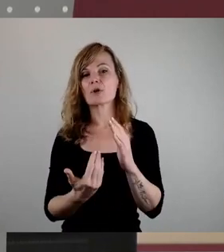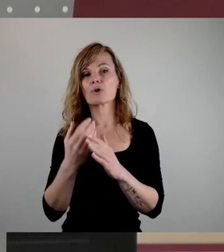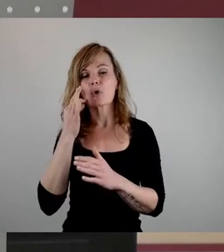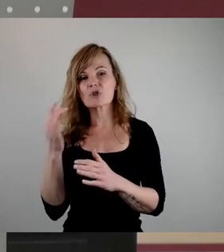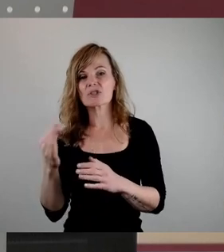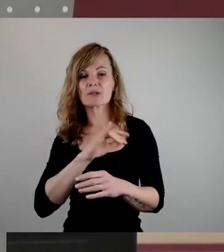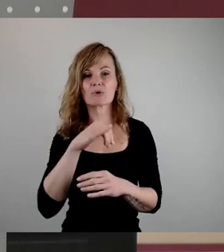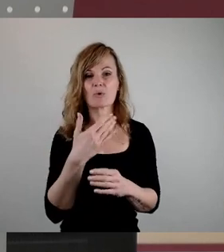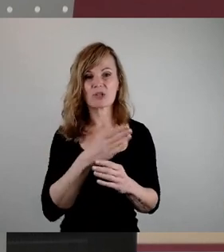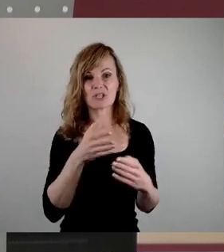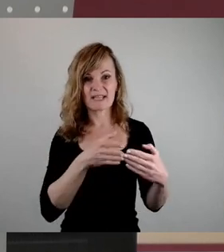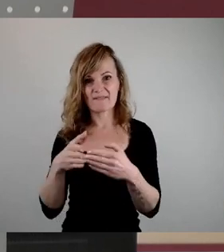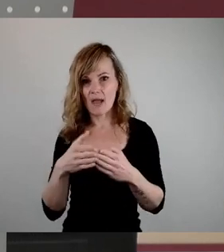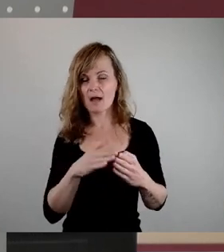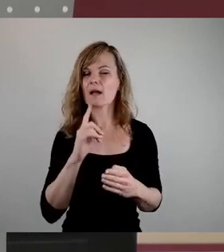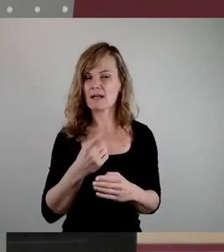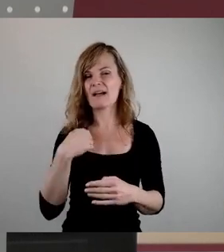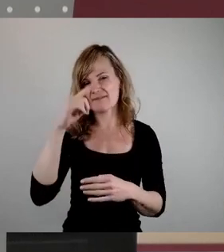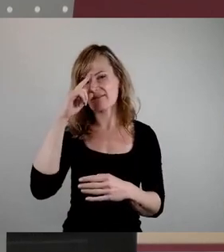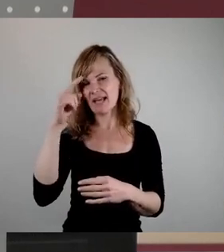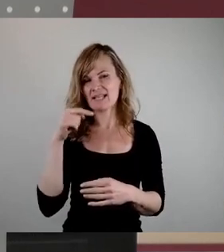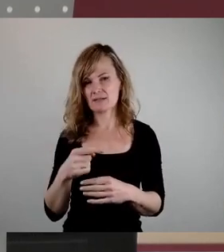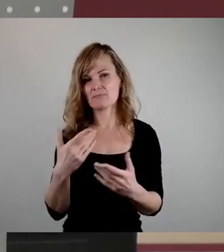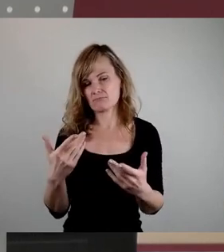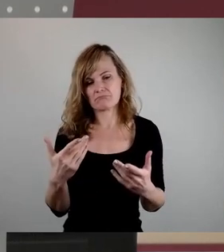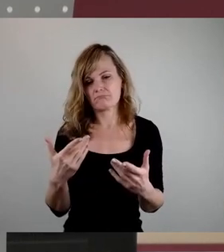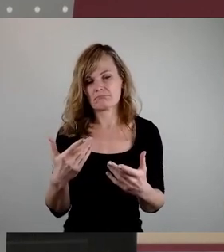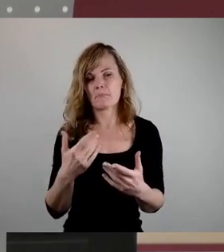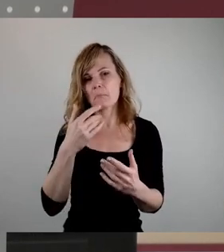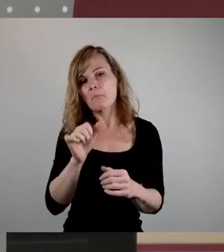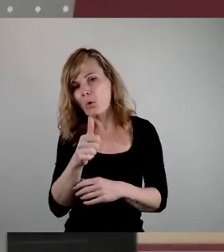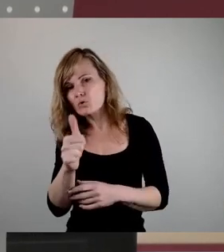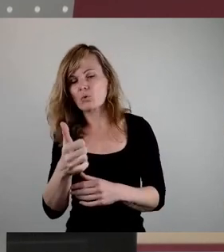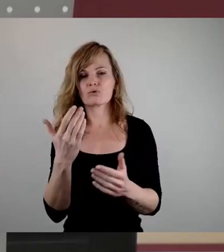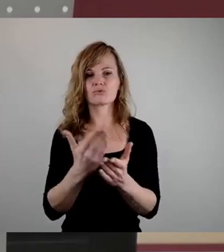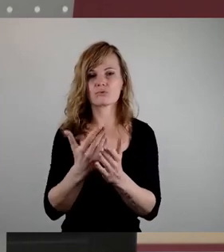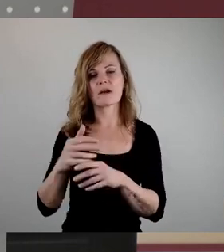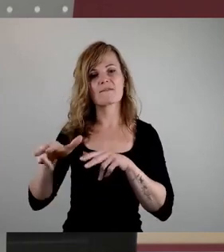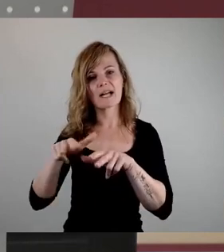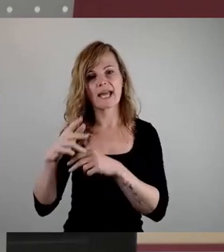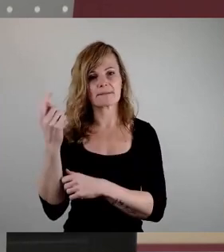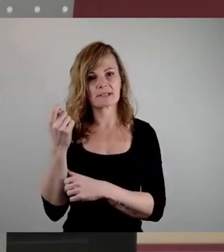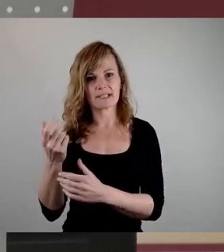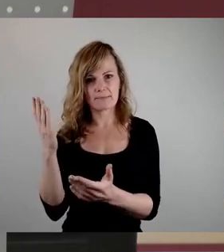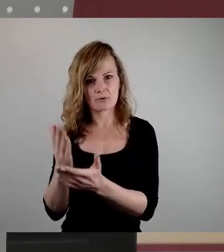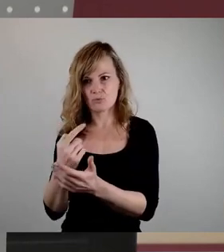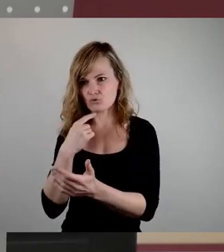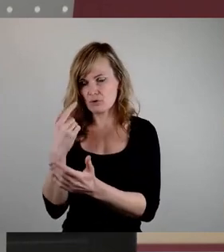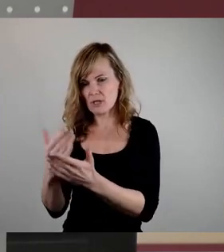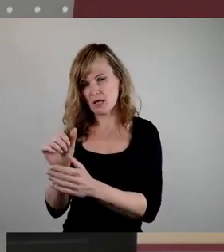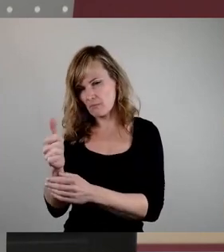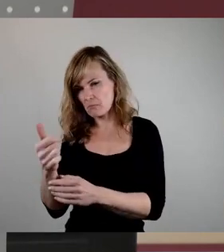Johannstadt. Das wissen wir, ist durch entsprechende Prognosen auch der Verkehrsbetriebe unterlegt. All das sind Gründe,